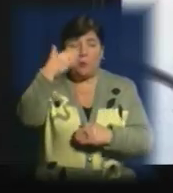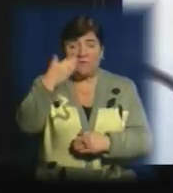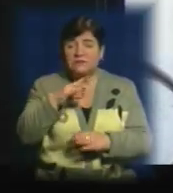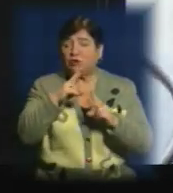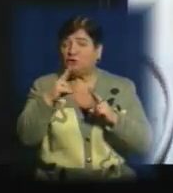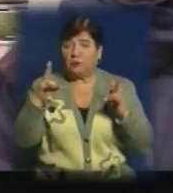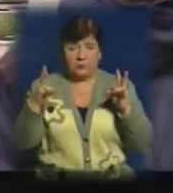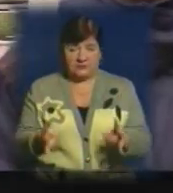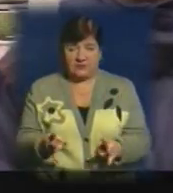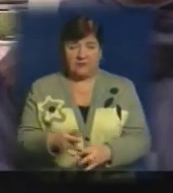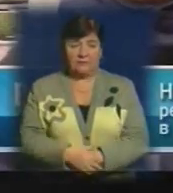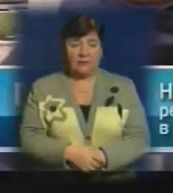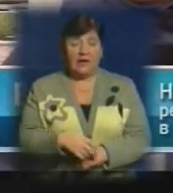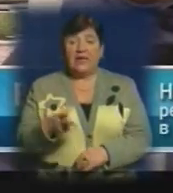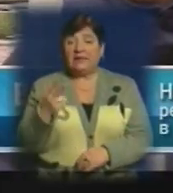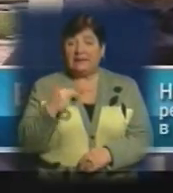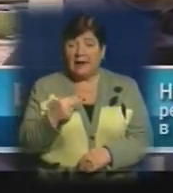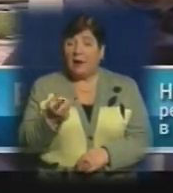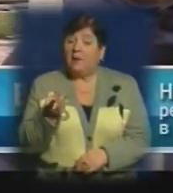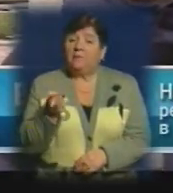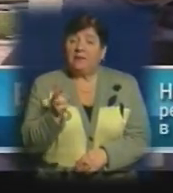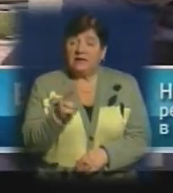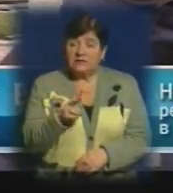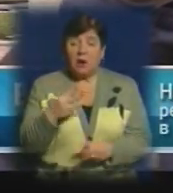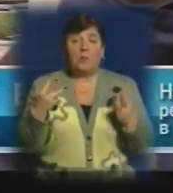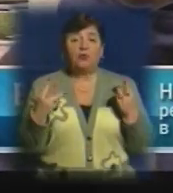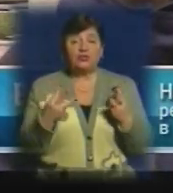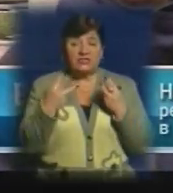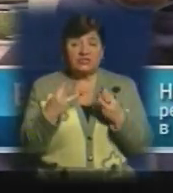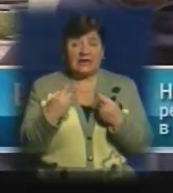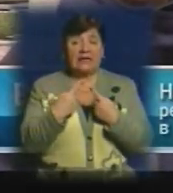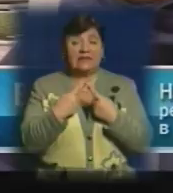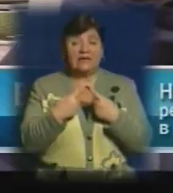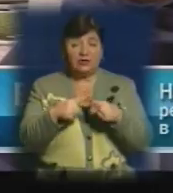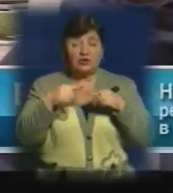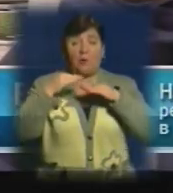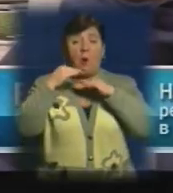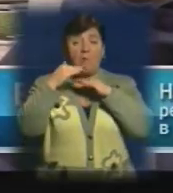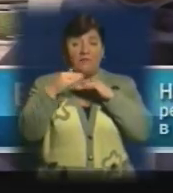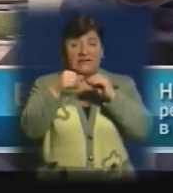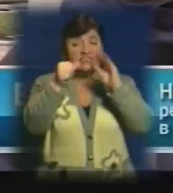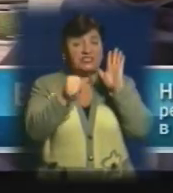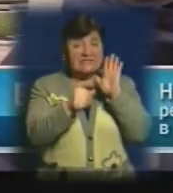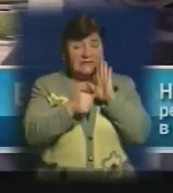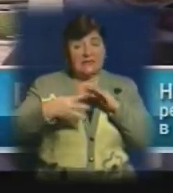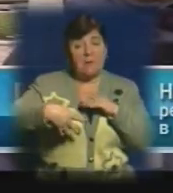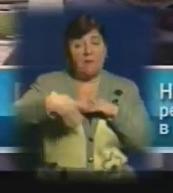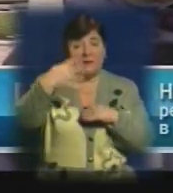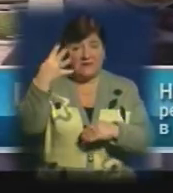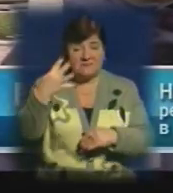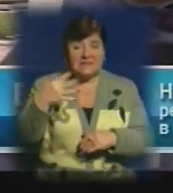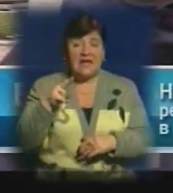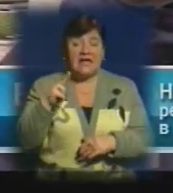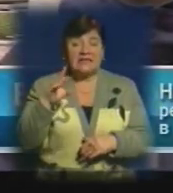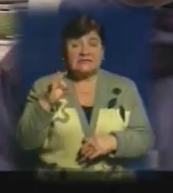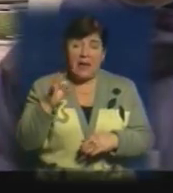постраждав. По прибуттю на місце з'ясували, що пожежа виникла на технічному поверсі 16-поверхівки, це